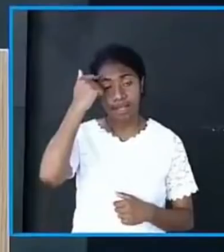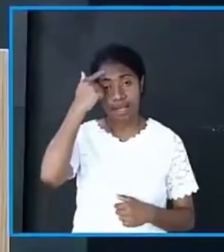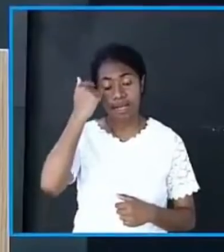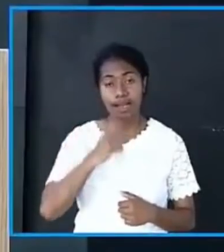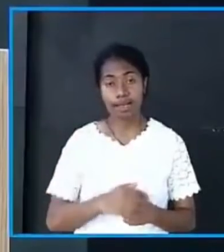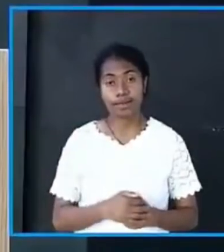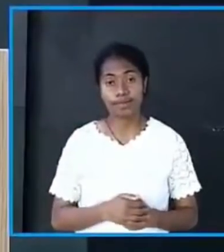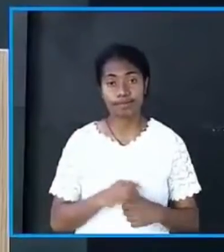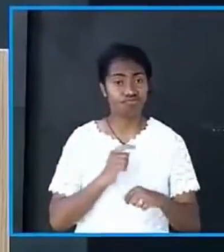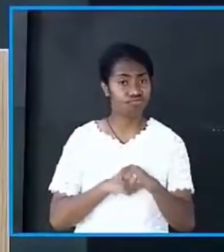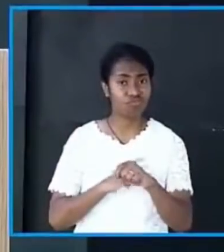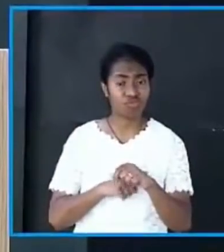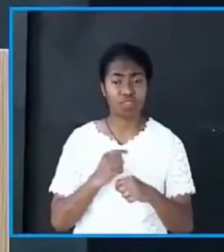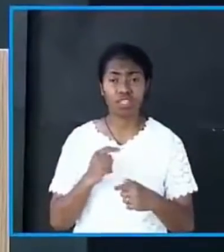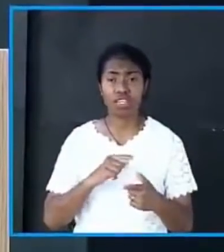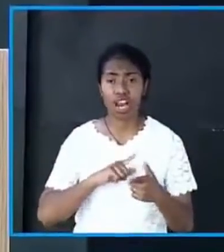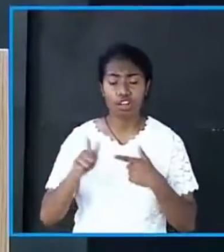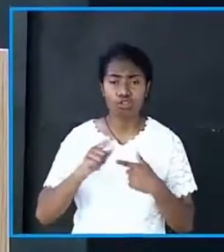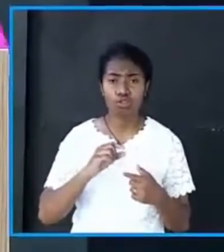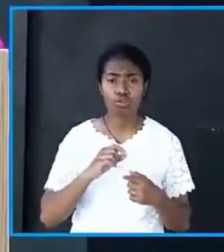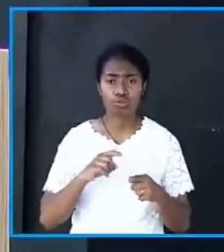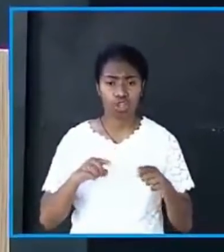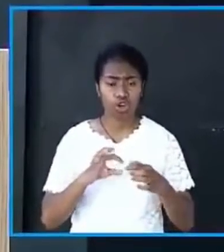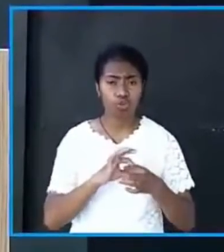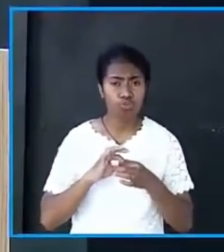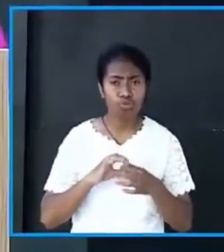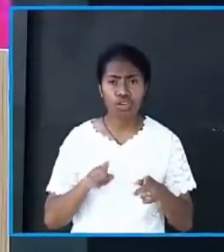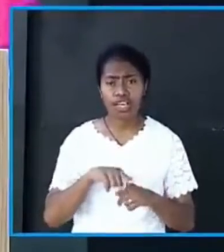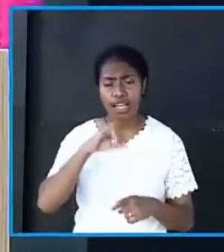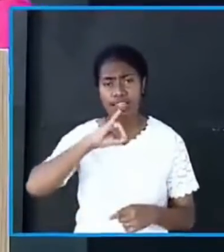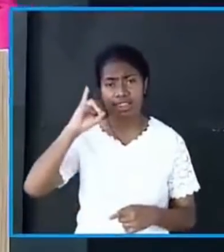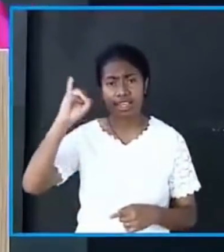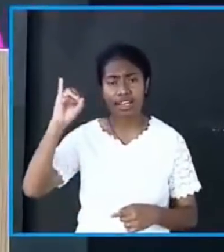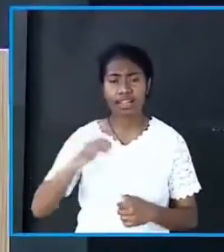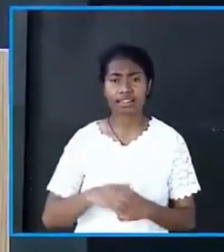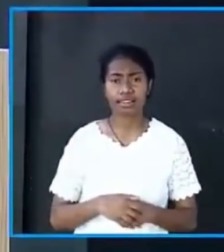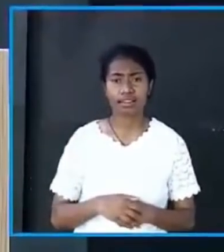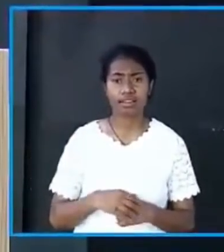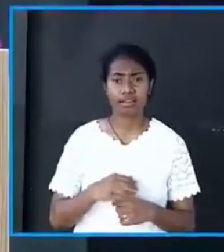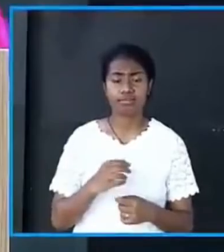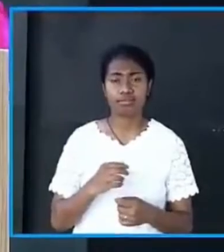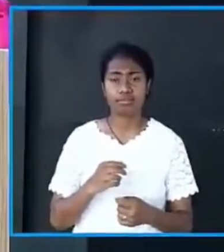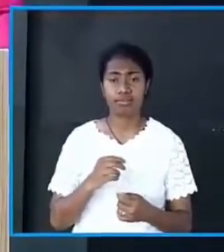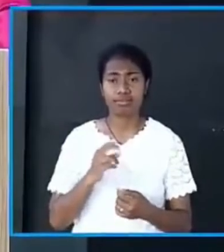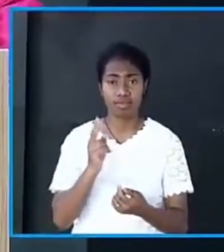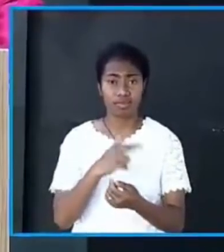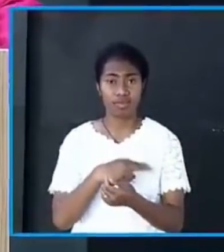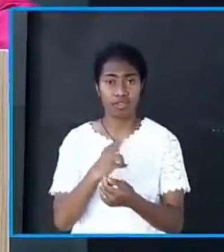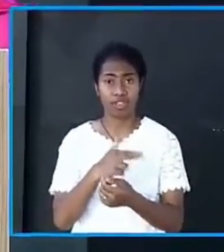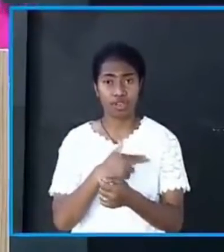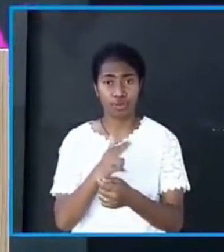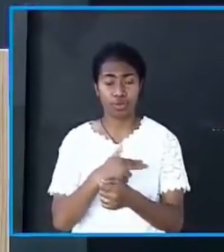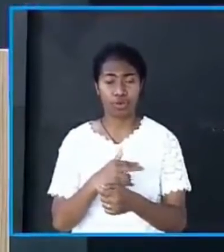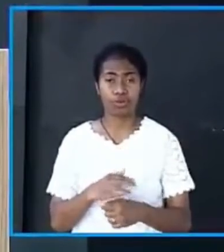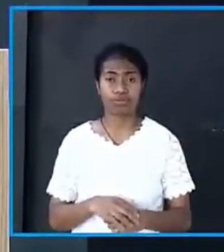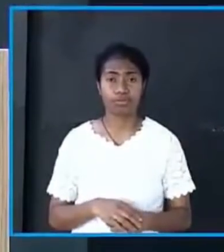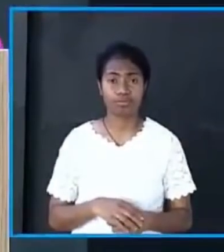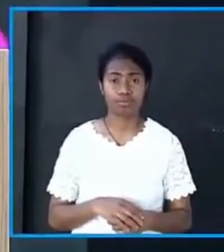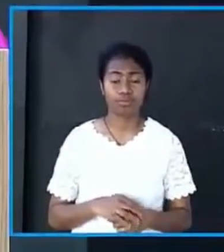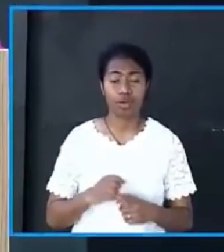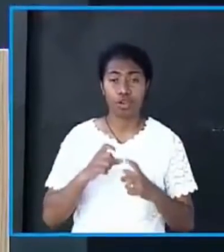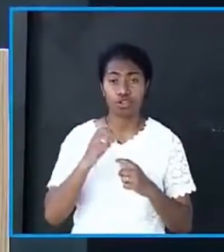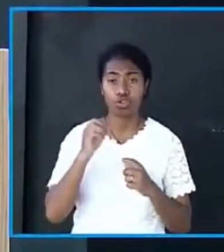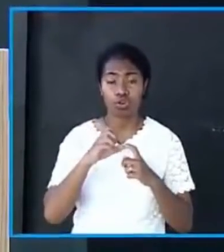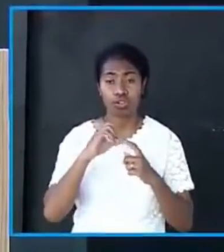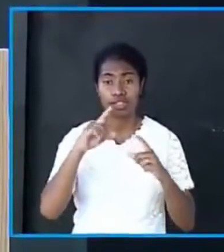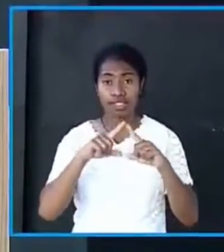jam ini terhubung dengan internet video call lalu juga sosial media